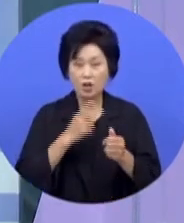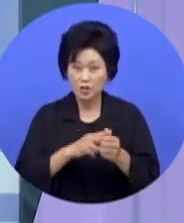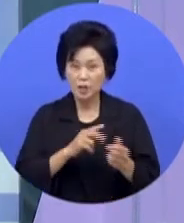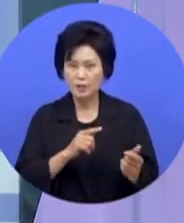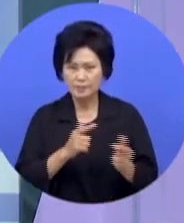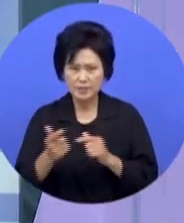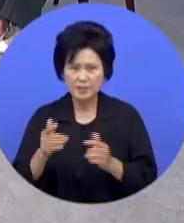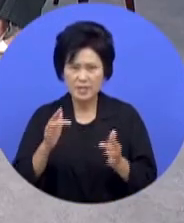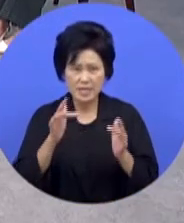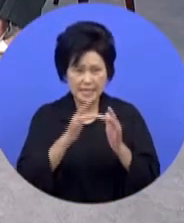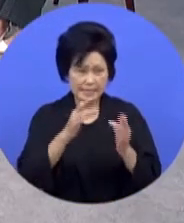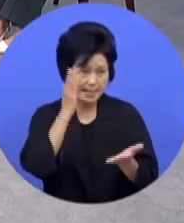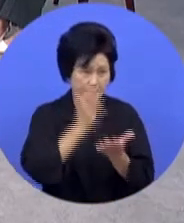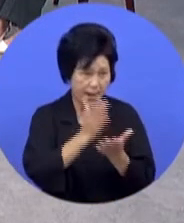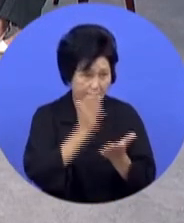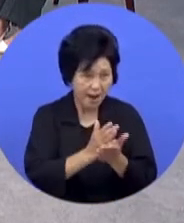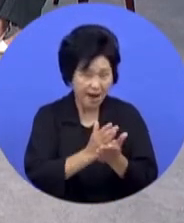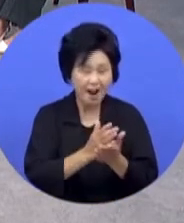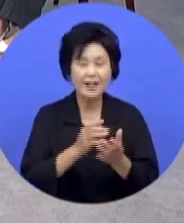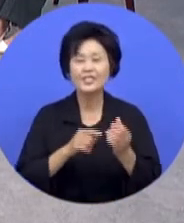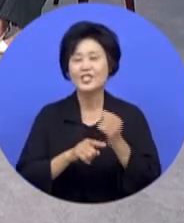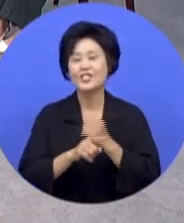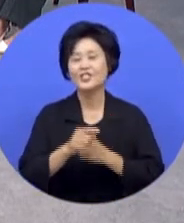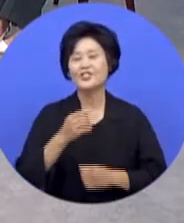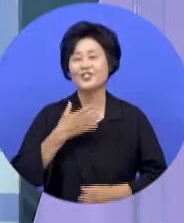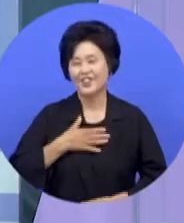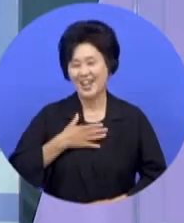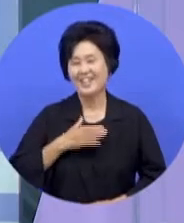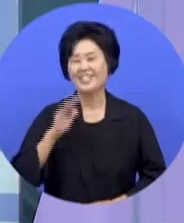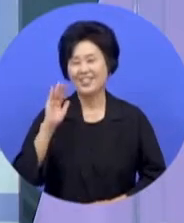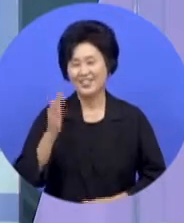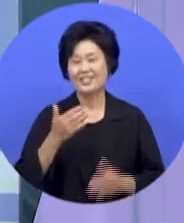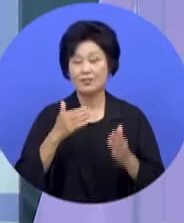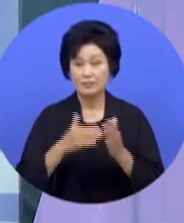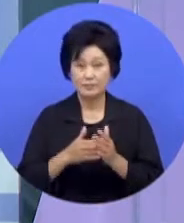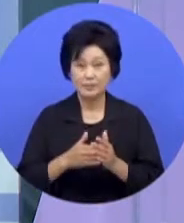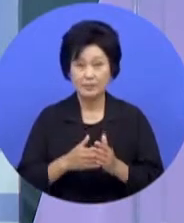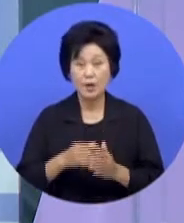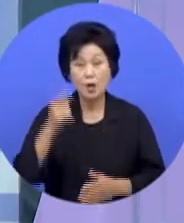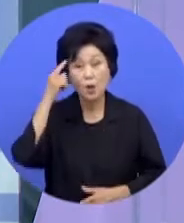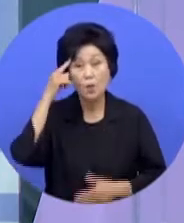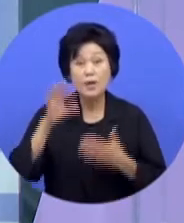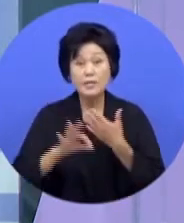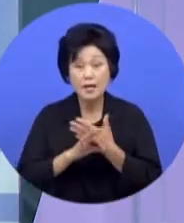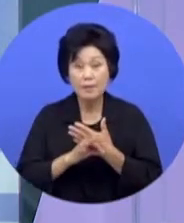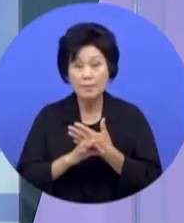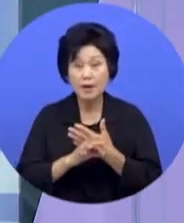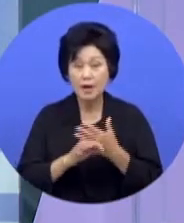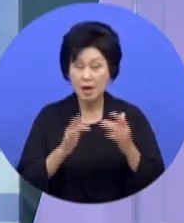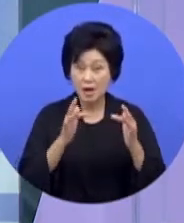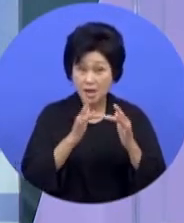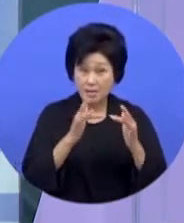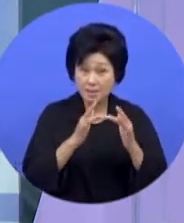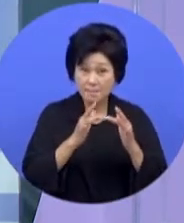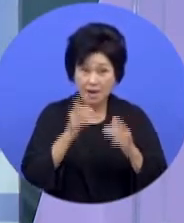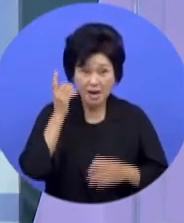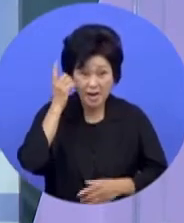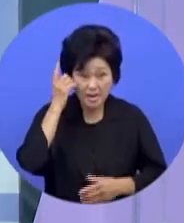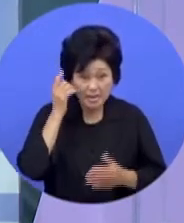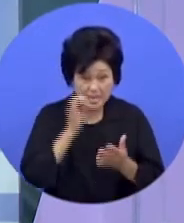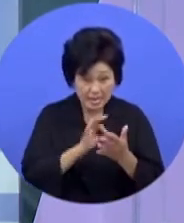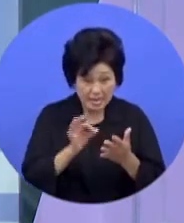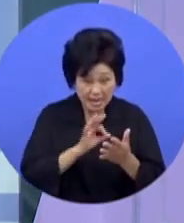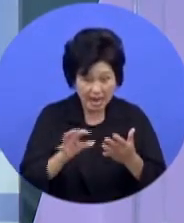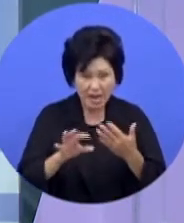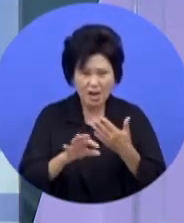알겠더라고요. 왜 못하게 해요? 아, 이게요. 일단 핸드폰을 하면은 인터넷을 하면은 일단 사고가 거기에